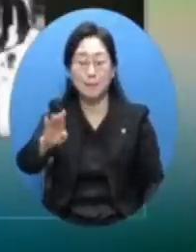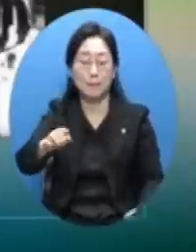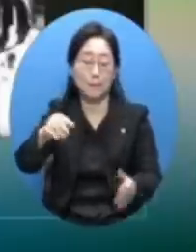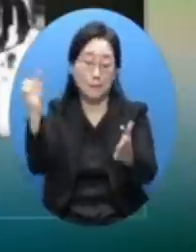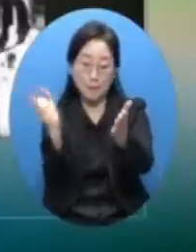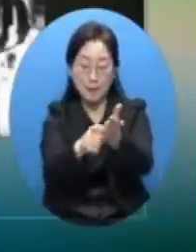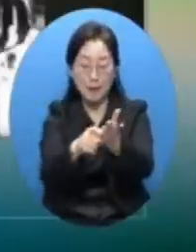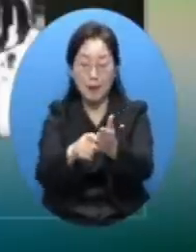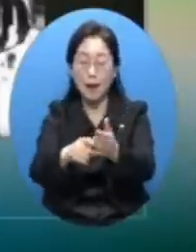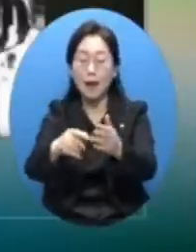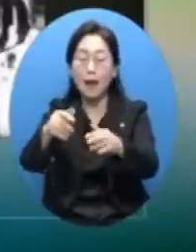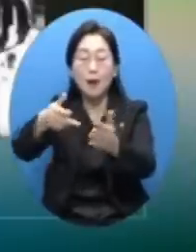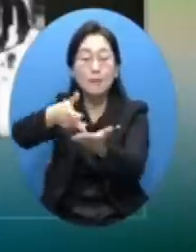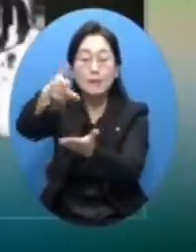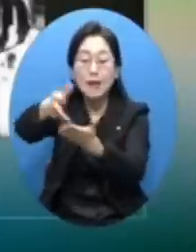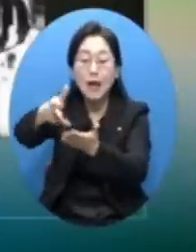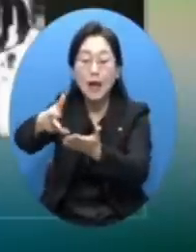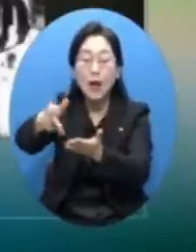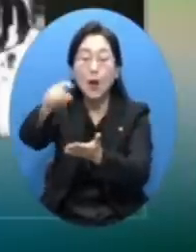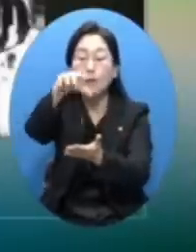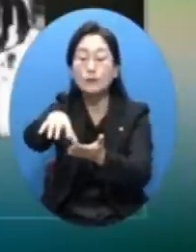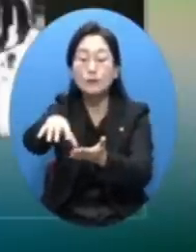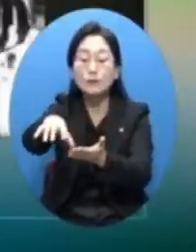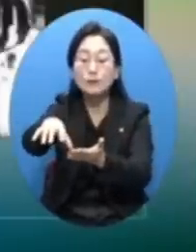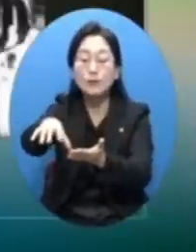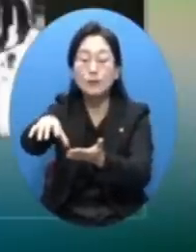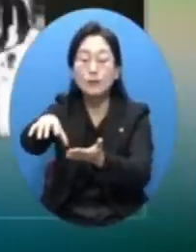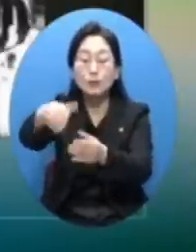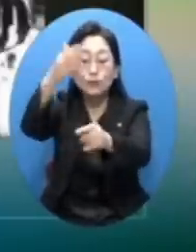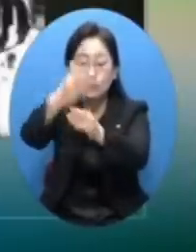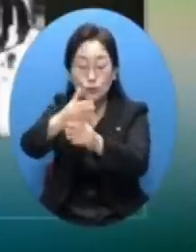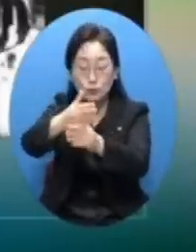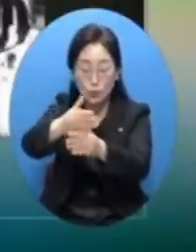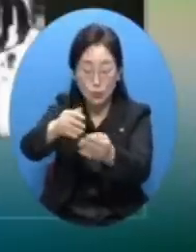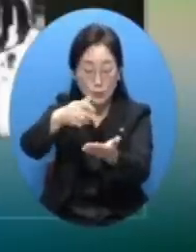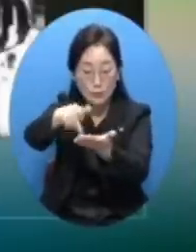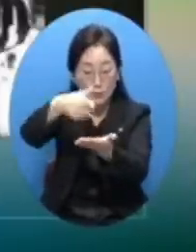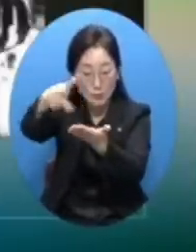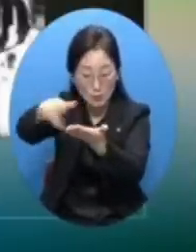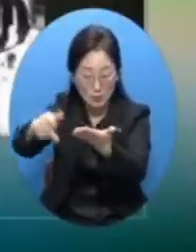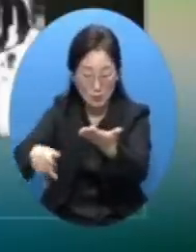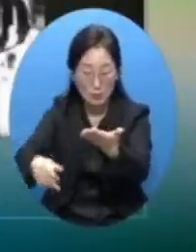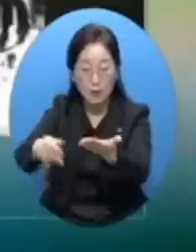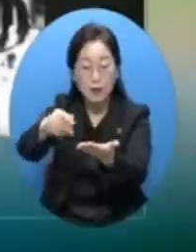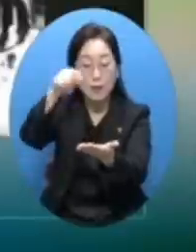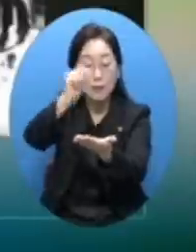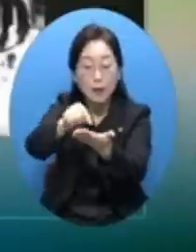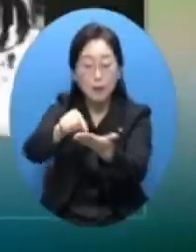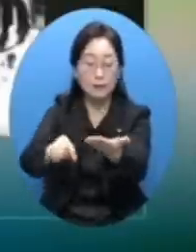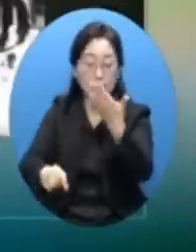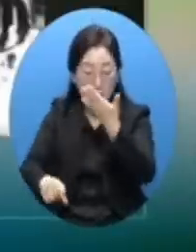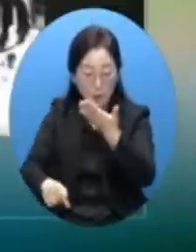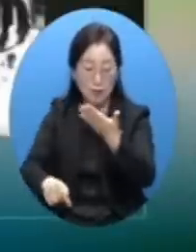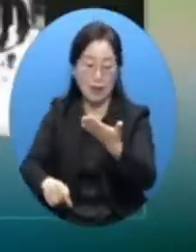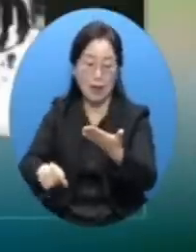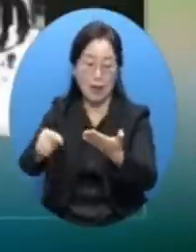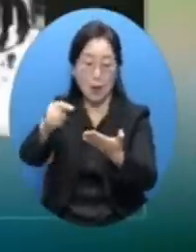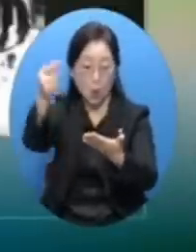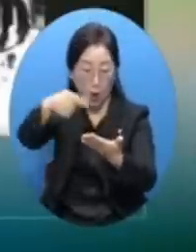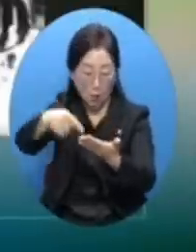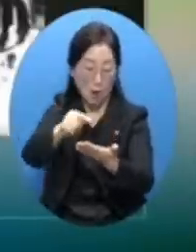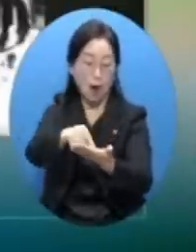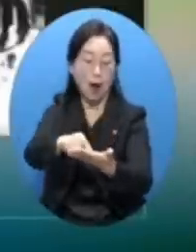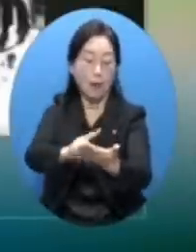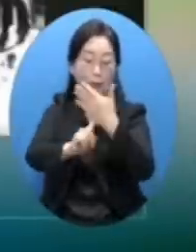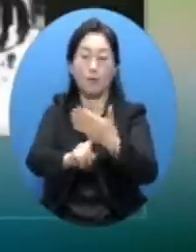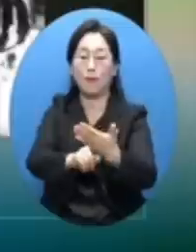다 보여집니다. 지도상으로 지금 피자 가게 떠나가지고 지금 오는 길 중간에 있는 것까지 다 보여주고